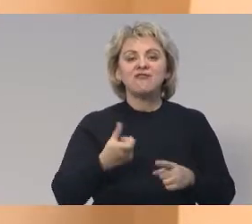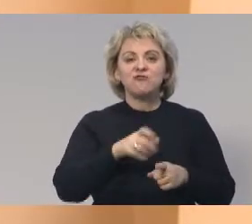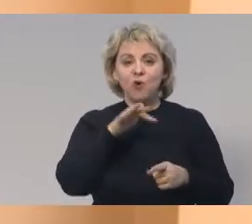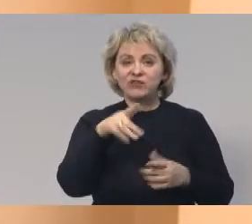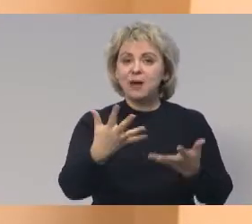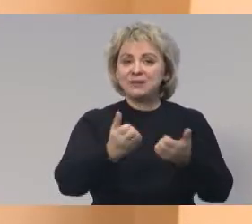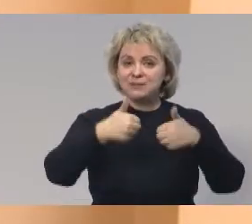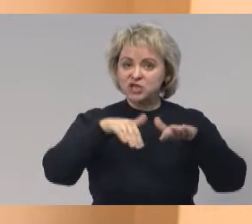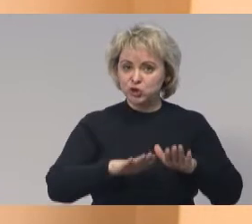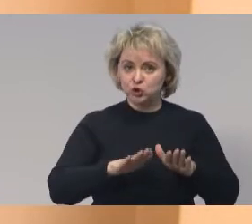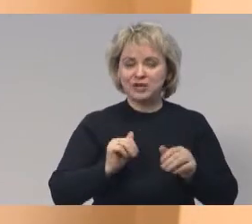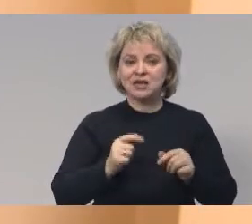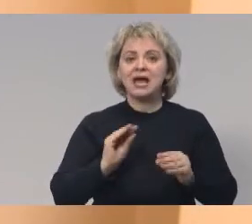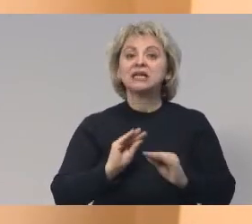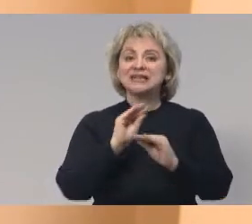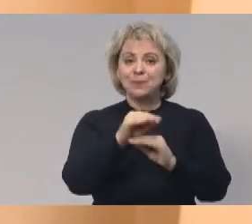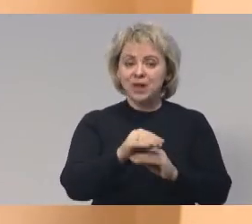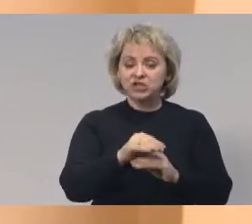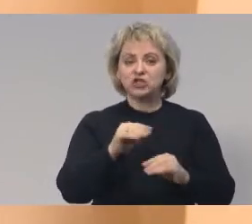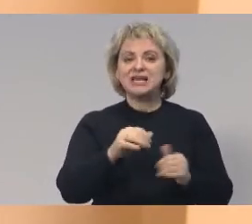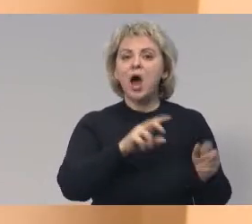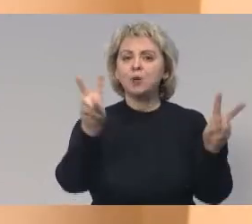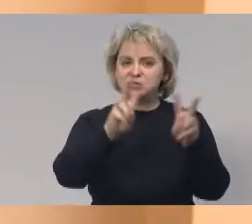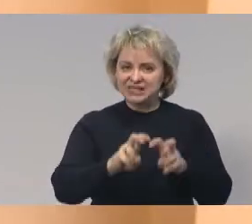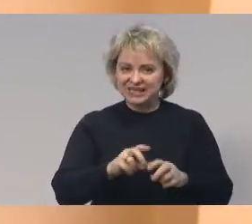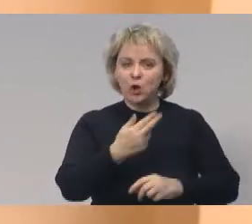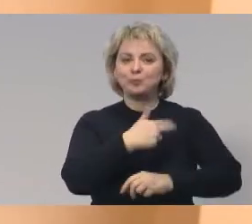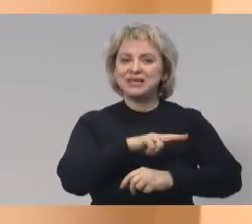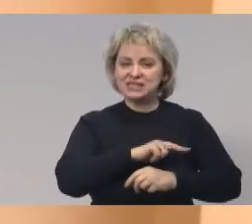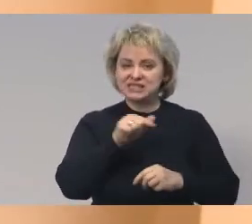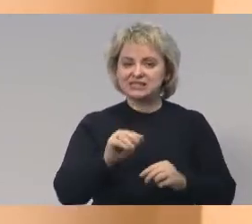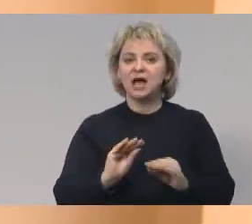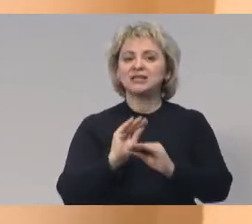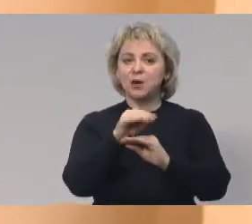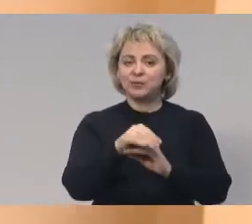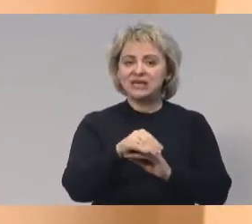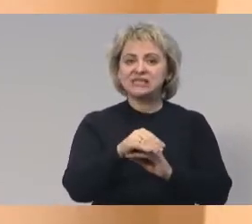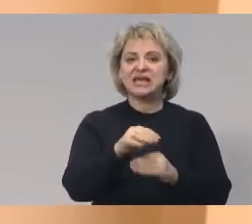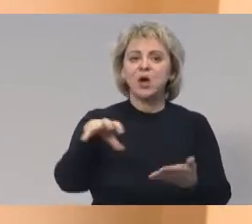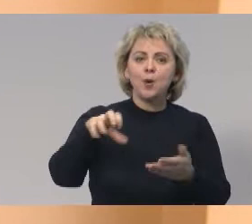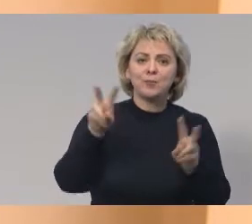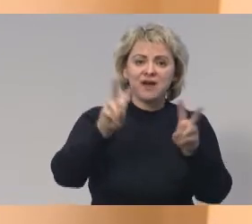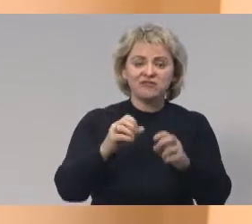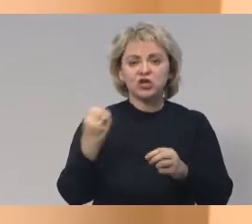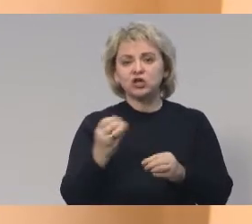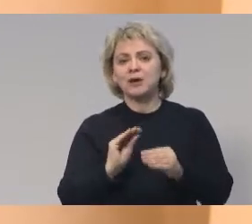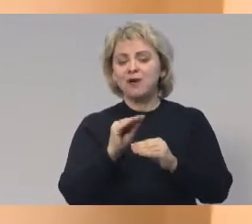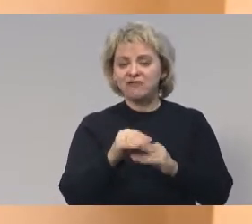вовремя принимать решения дополнительного обследования медицинского, дополнительных скринингов,